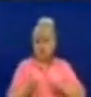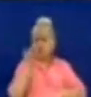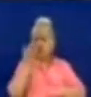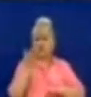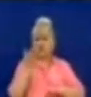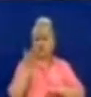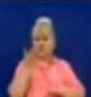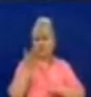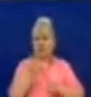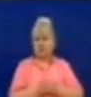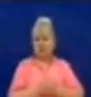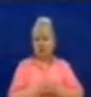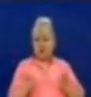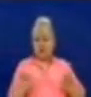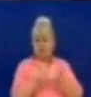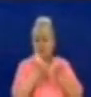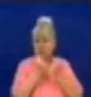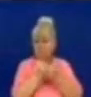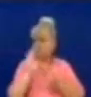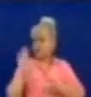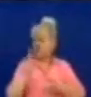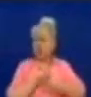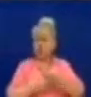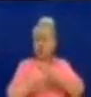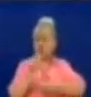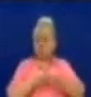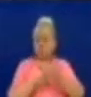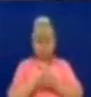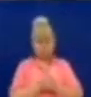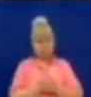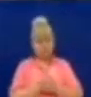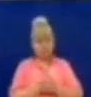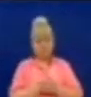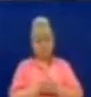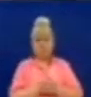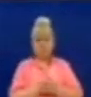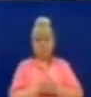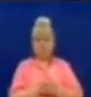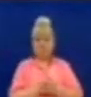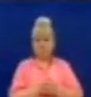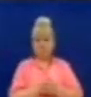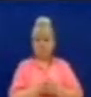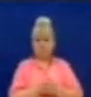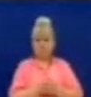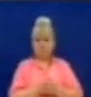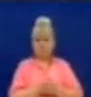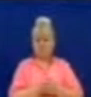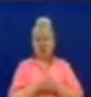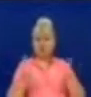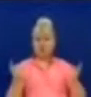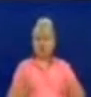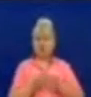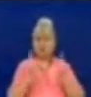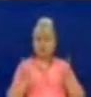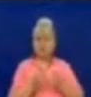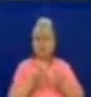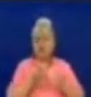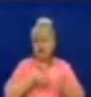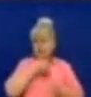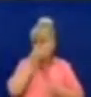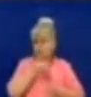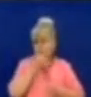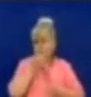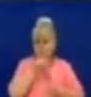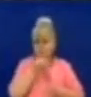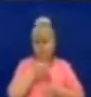domethënë, aktivitetin e vet ekonomik, për shkak se nuk mund të bazohet në një situatë ku informatat